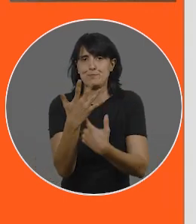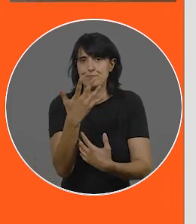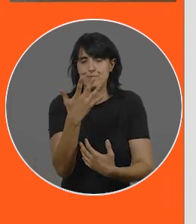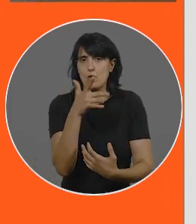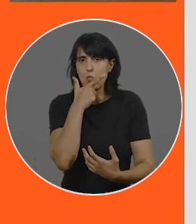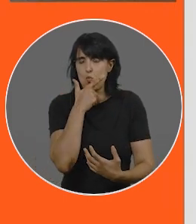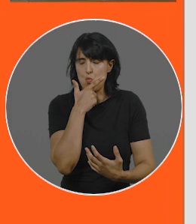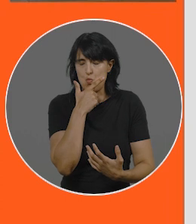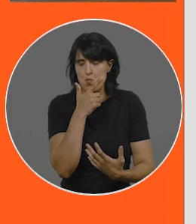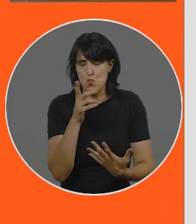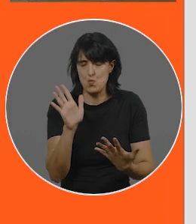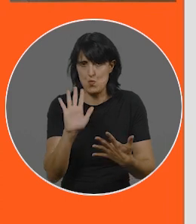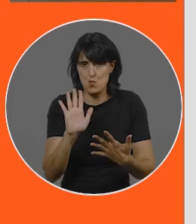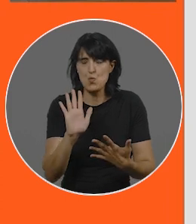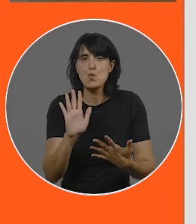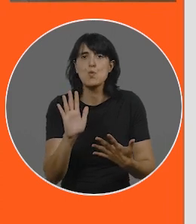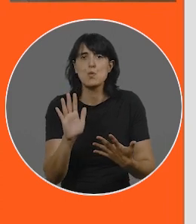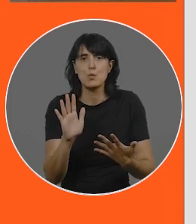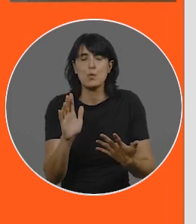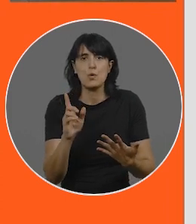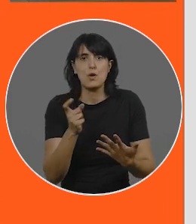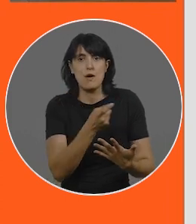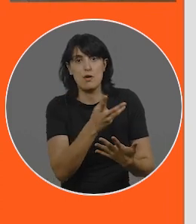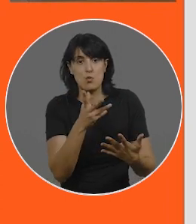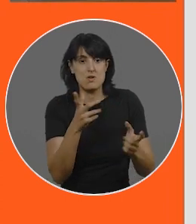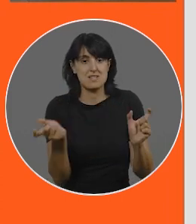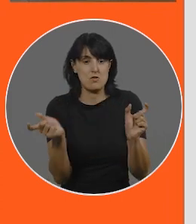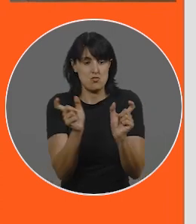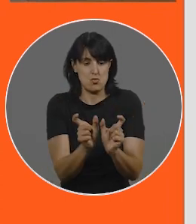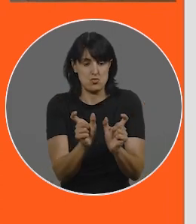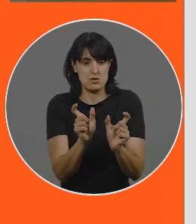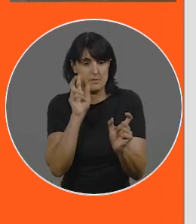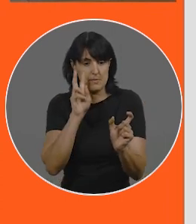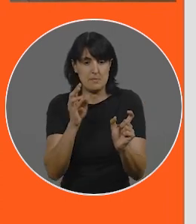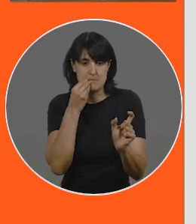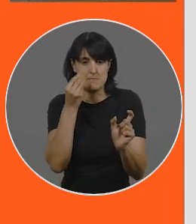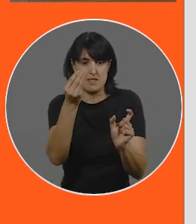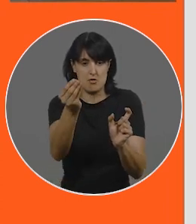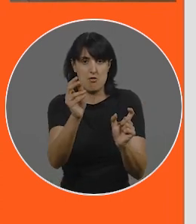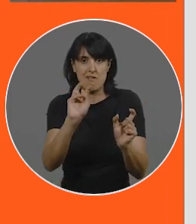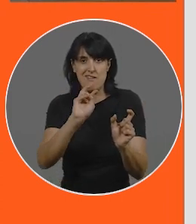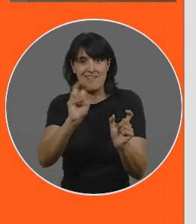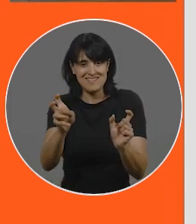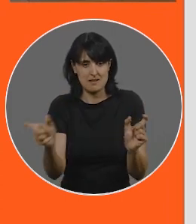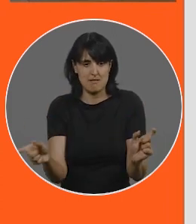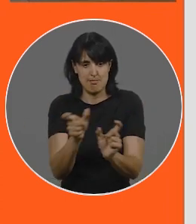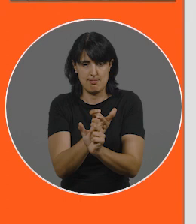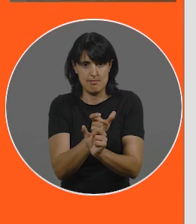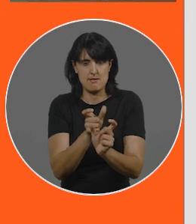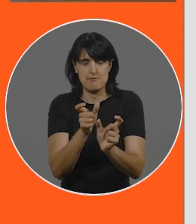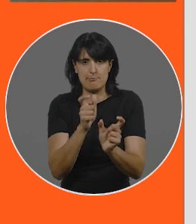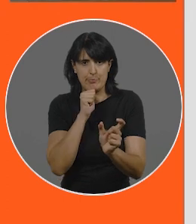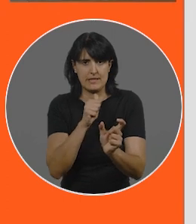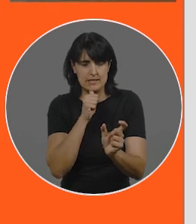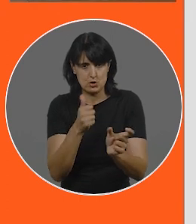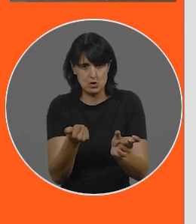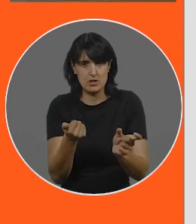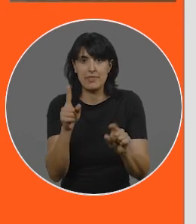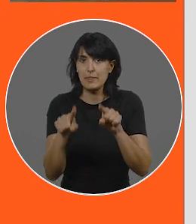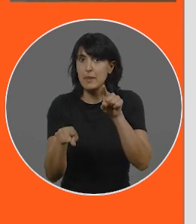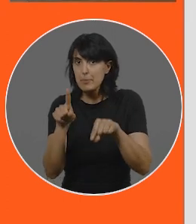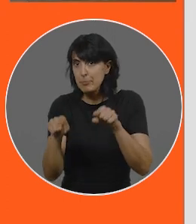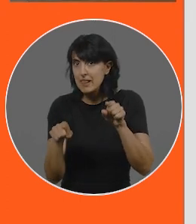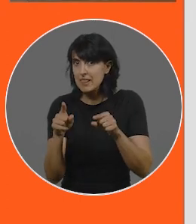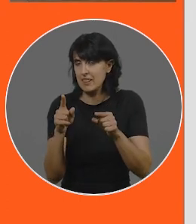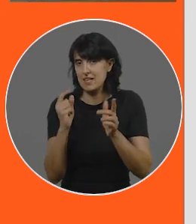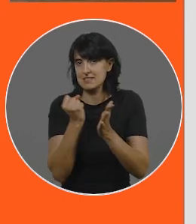experta en visió, però hi ha diverses combinacions en les quals es veuen millor o es veuen pitjor. Llavors, també és molt important saber